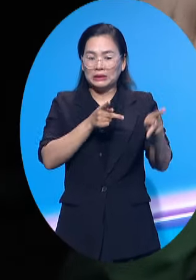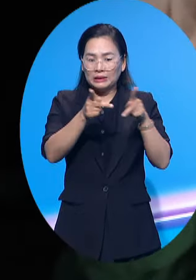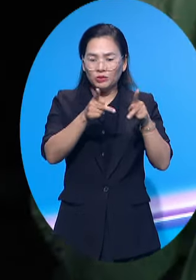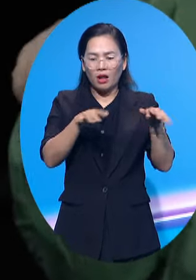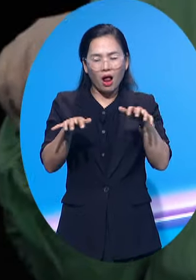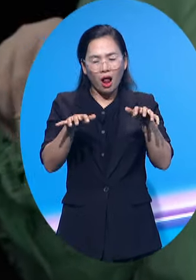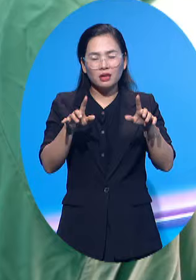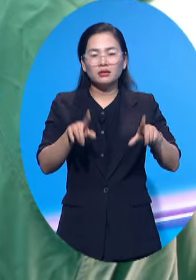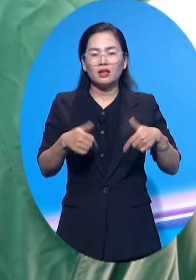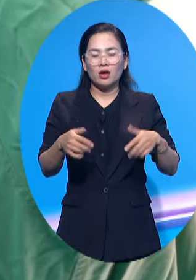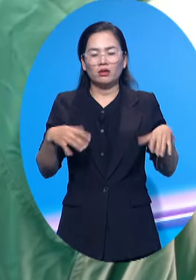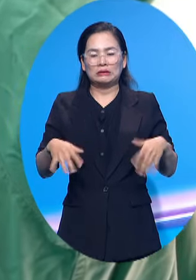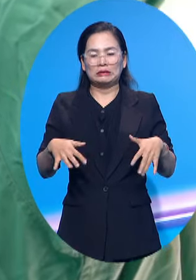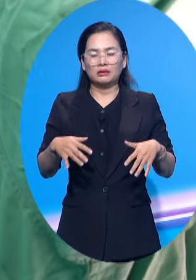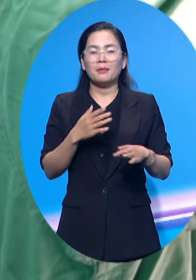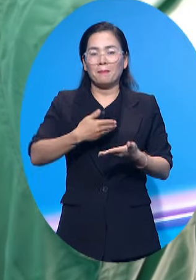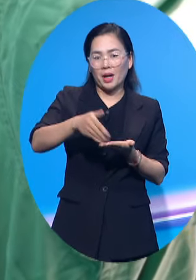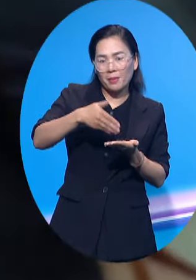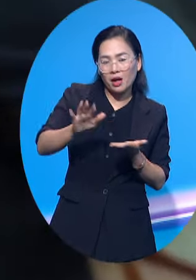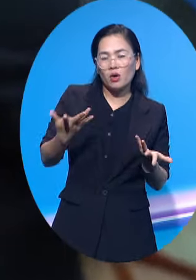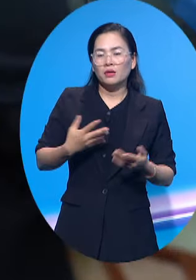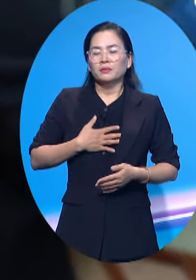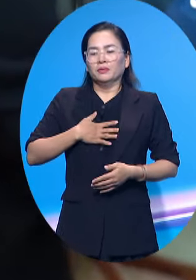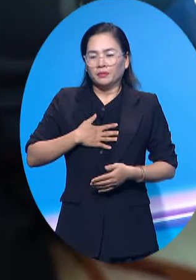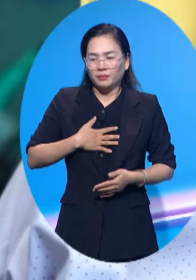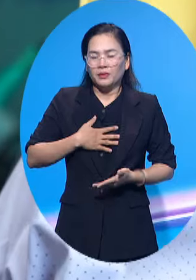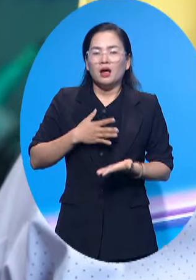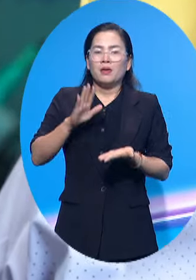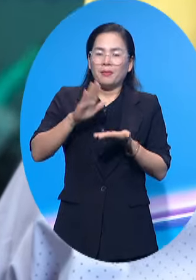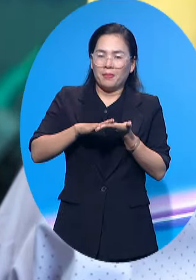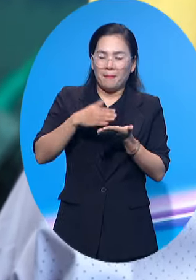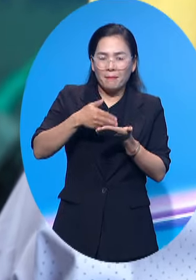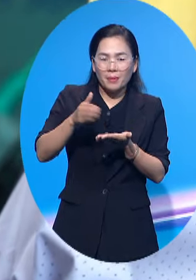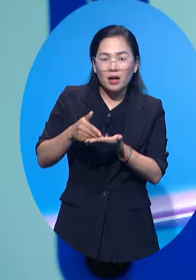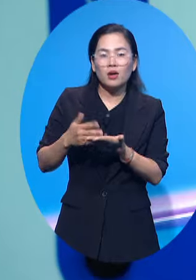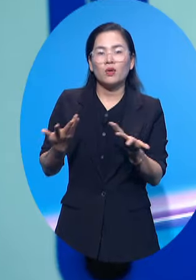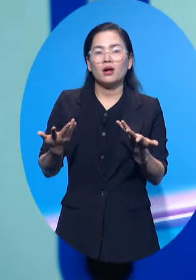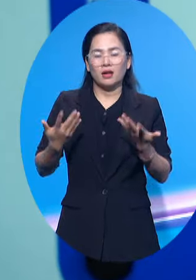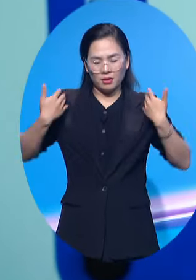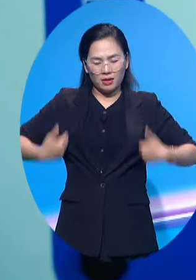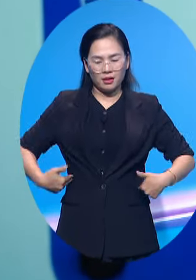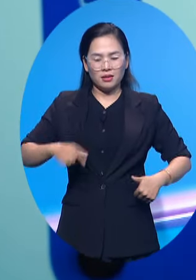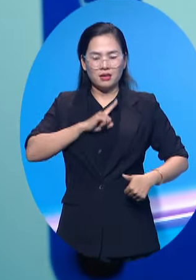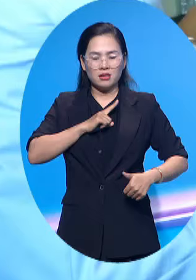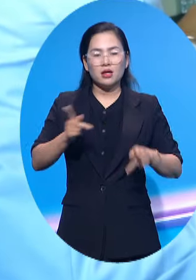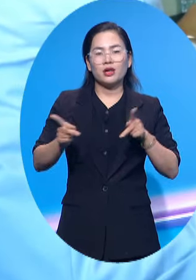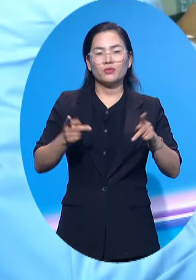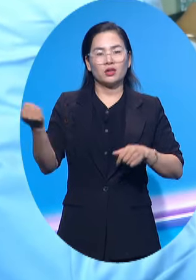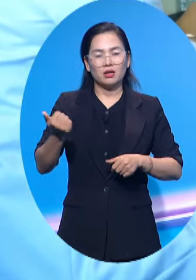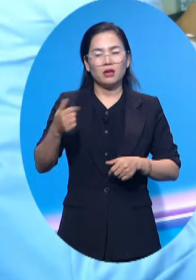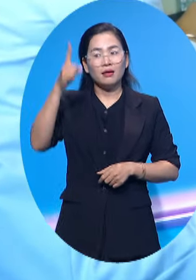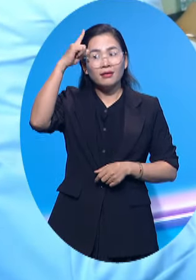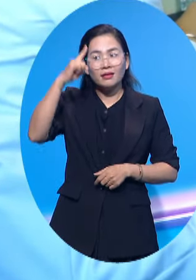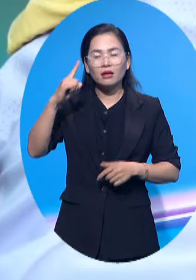chứng của bệnh như run tay chân, hụt hơi, cải thiện tốc độ, độ chính xác của các chuyển động trong cơ thể và nhiều vấn đề về tinh